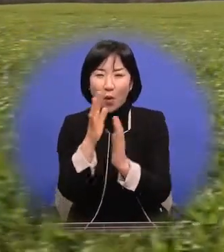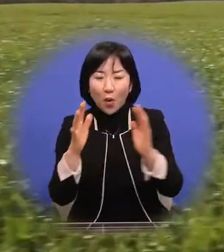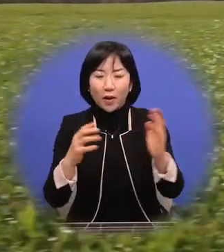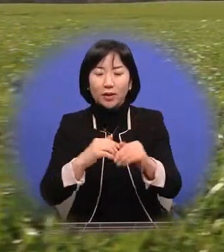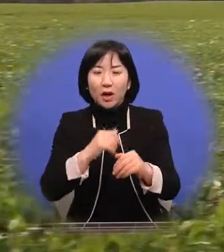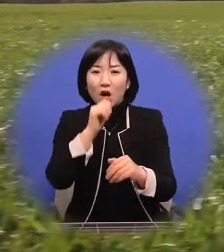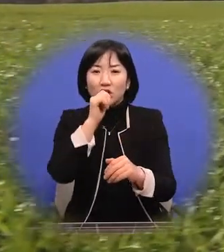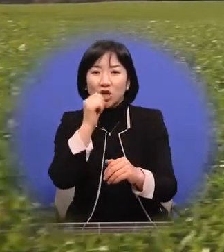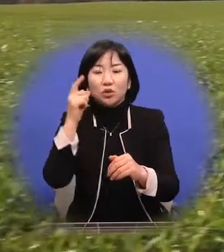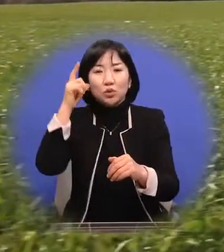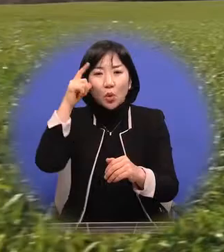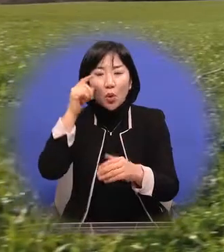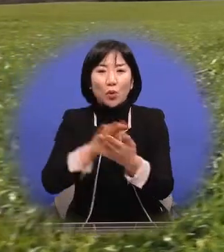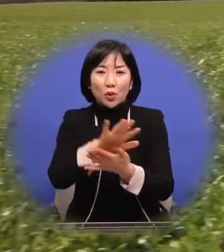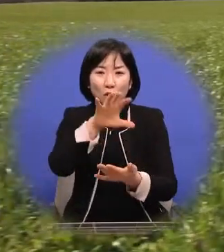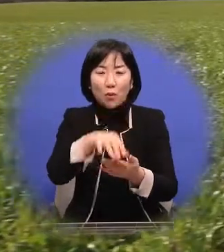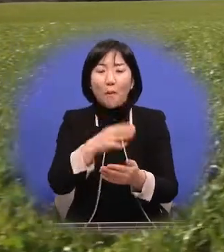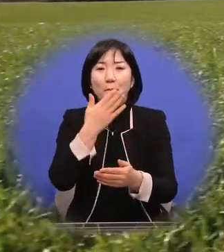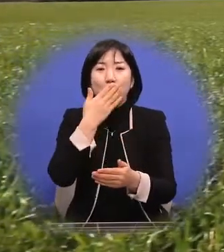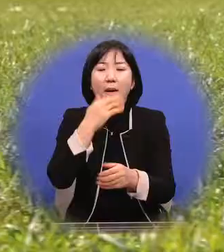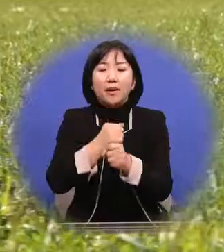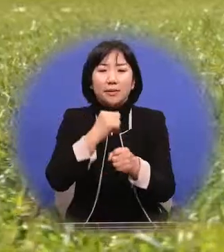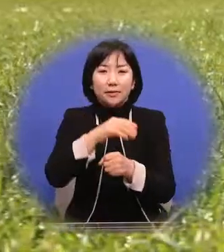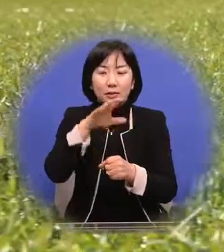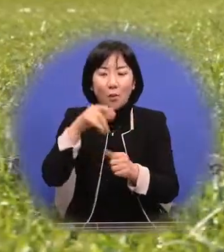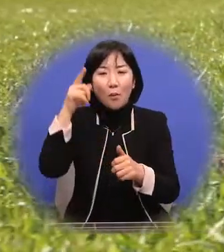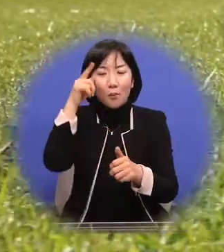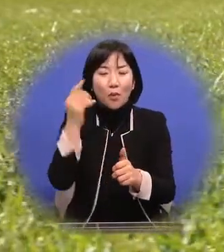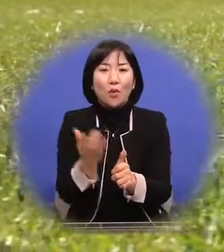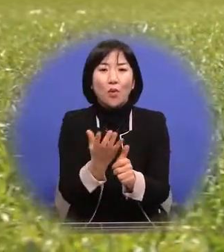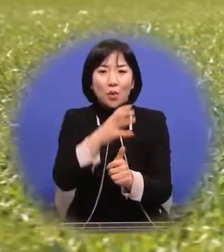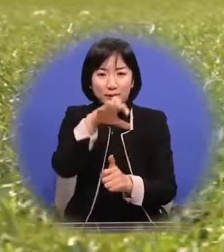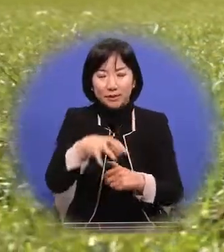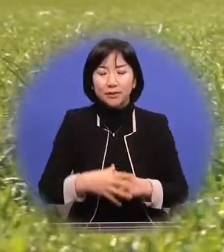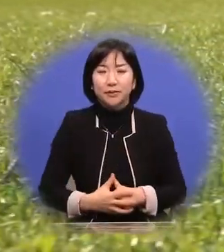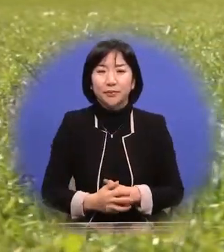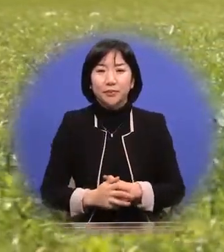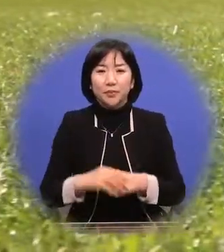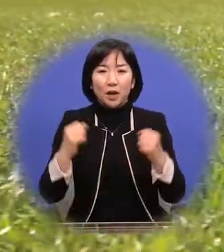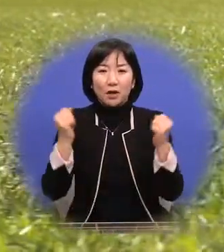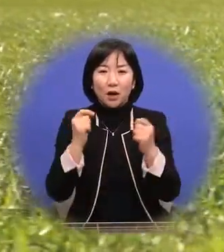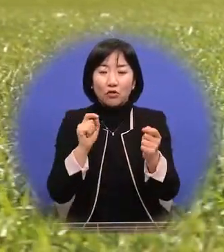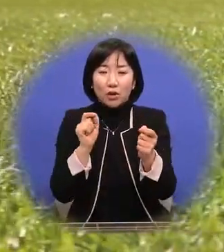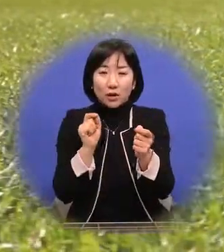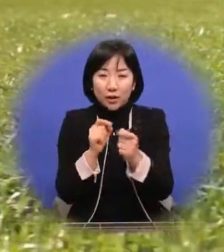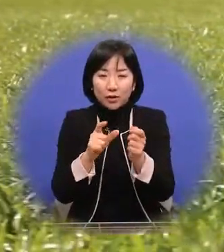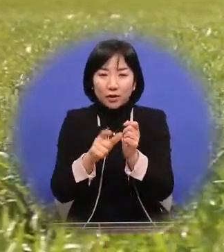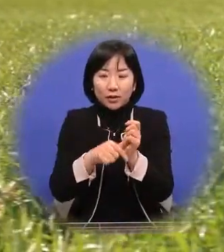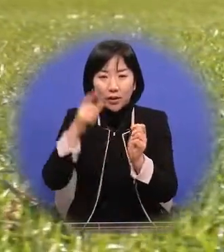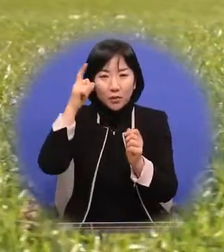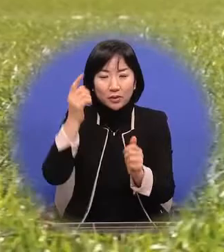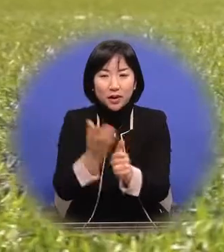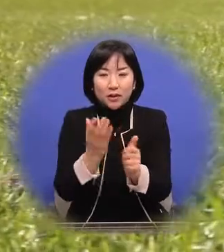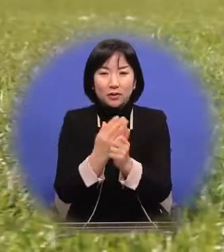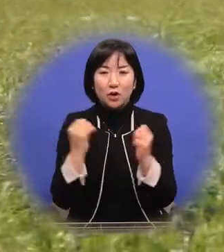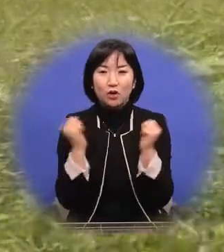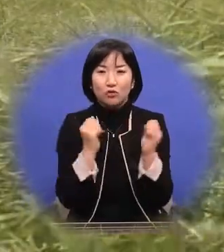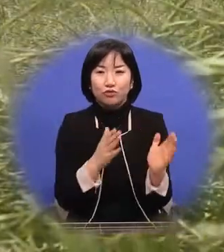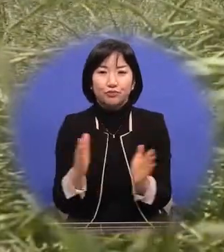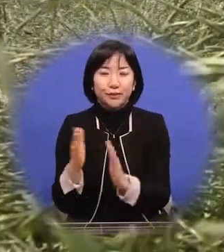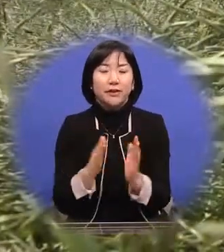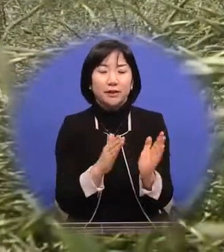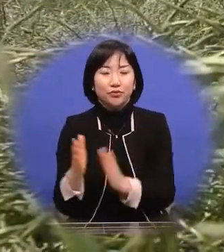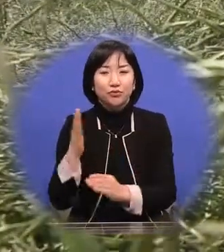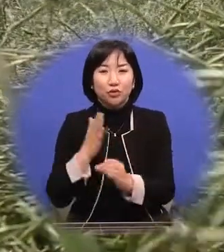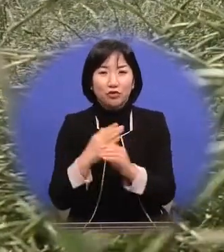젖소들의 놀이터이자 먹이를 생산하는 목장이 됩니다. 겨울을 앞두고 목장에서는 월동 준비가 한창입니다.